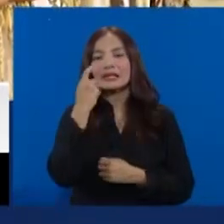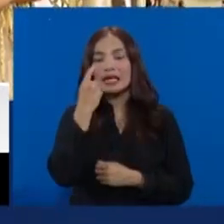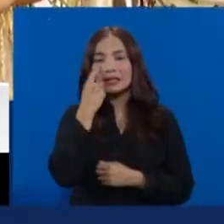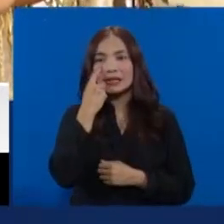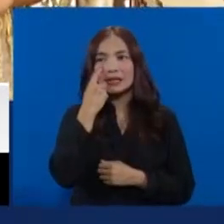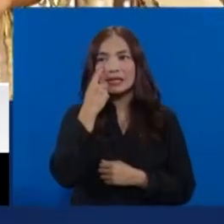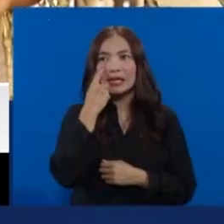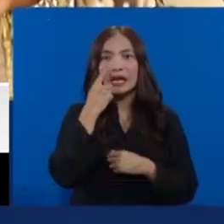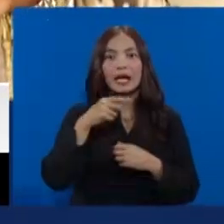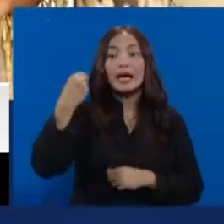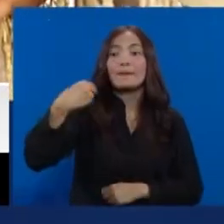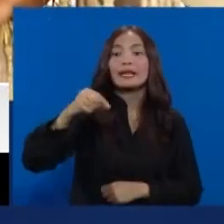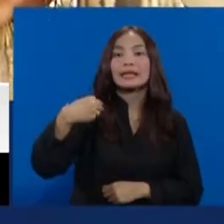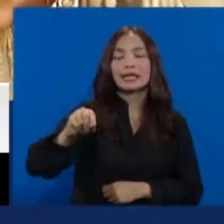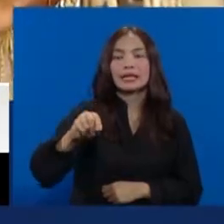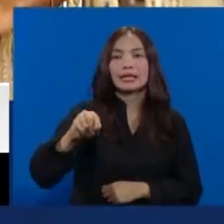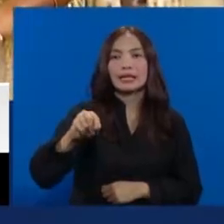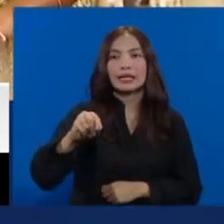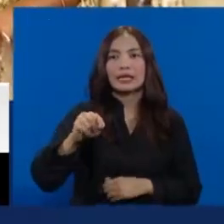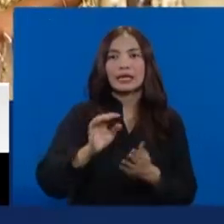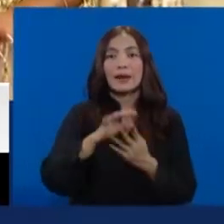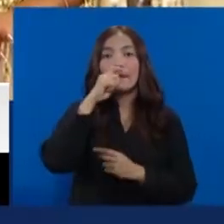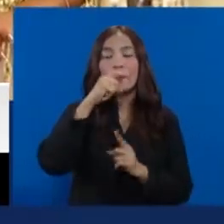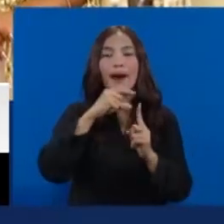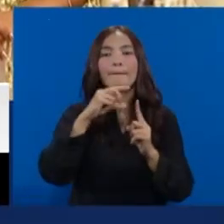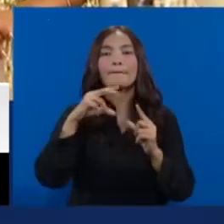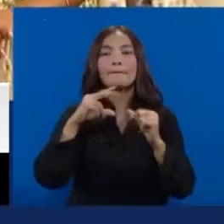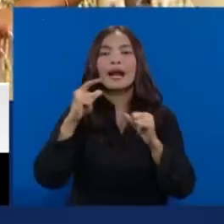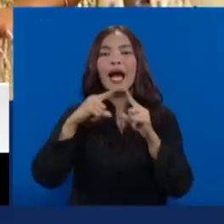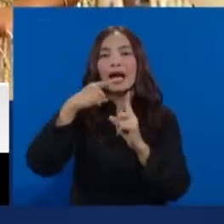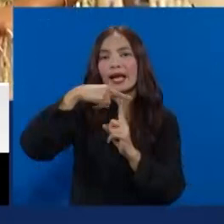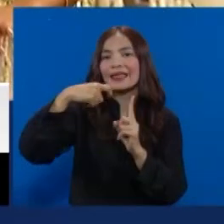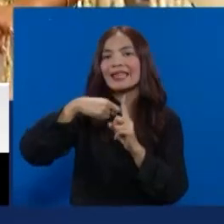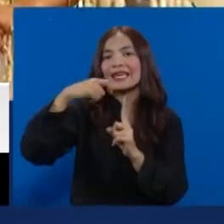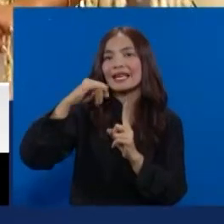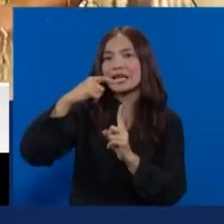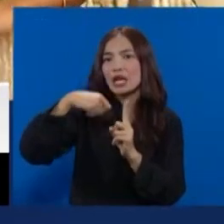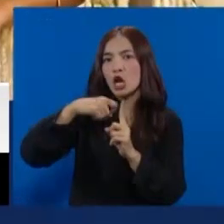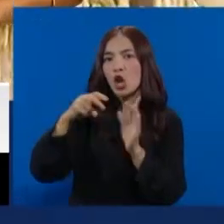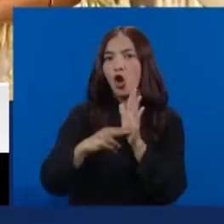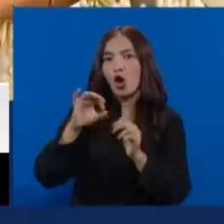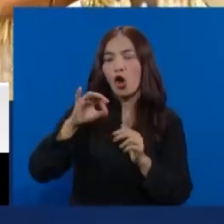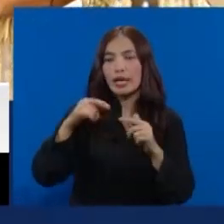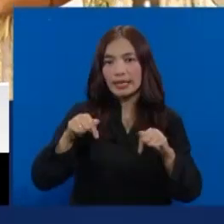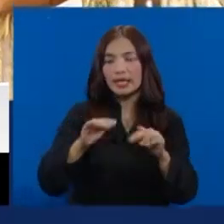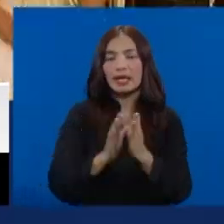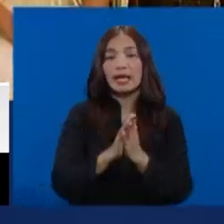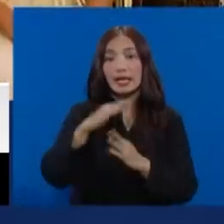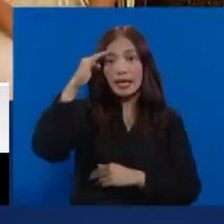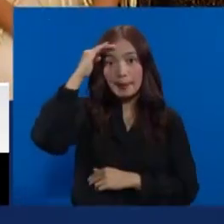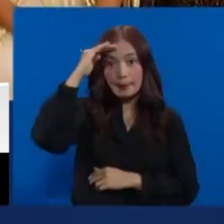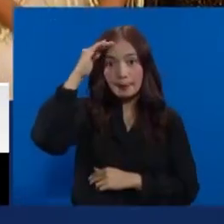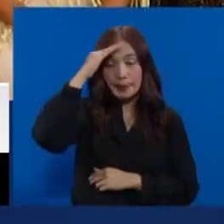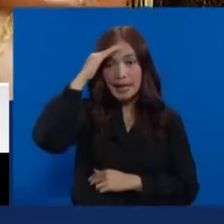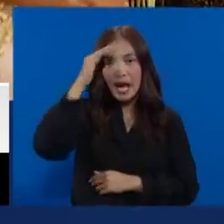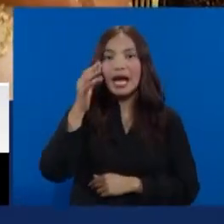berasal dari Menteri Sesnek Praktikno, sementara untuk saksi dari pihak pria yaitu Kaisang Pangarep ini saksinya